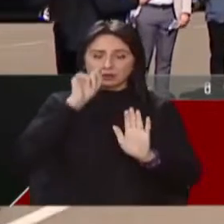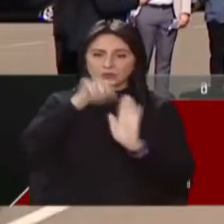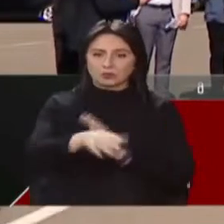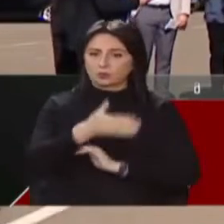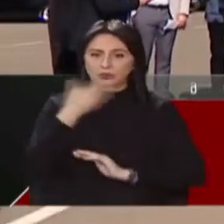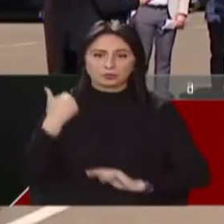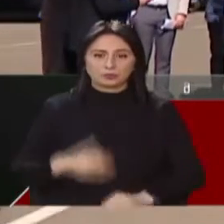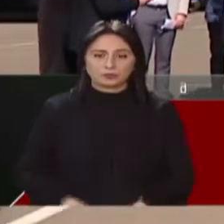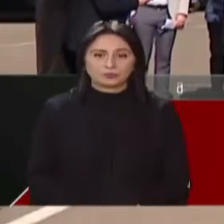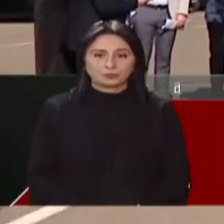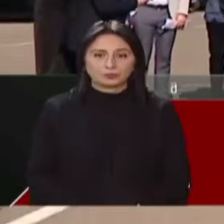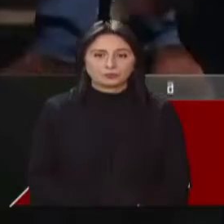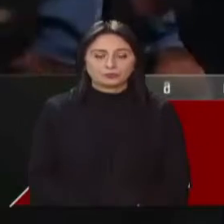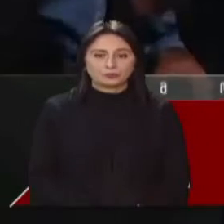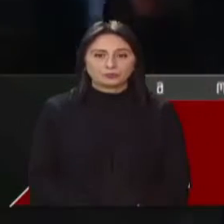ერევა.